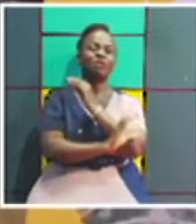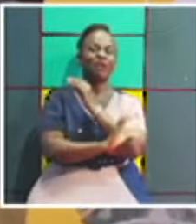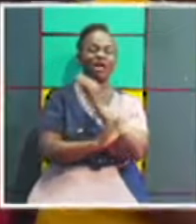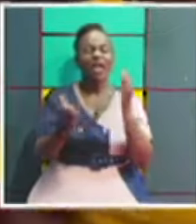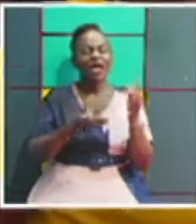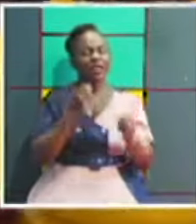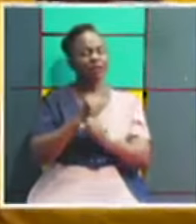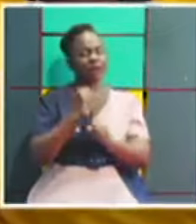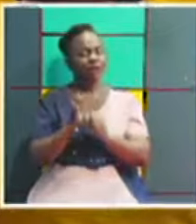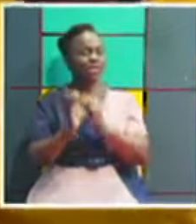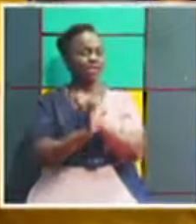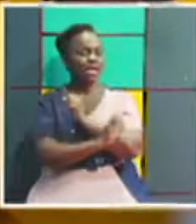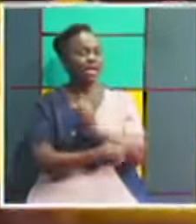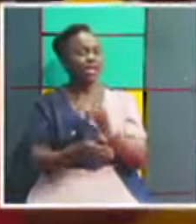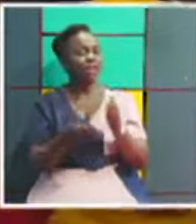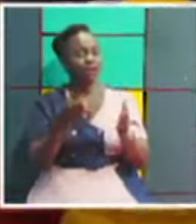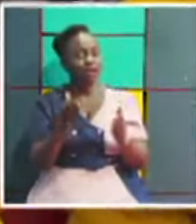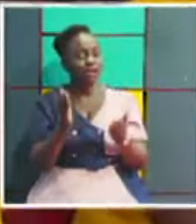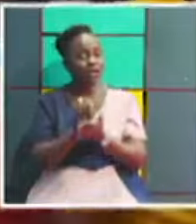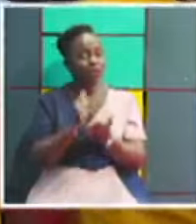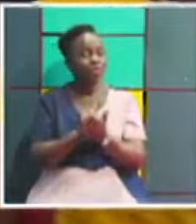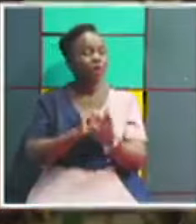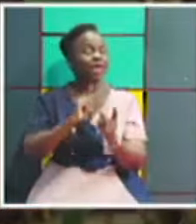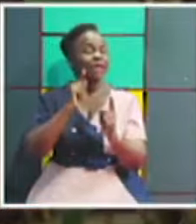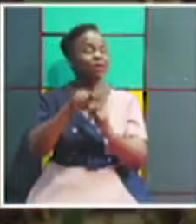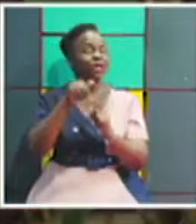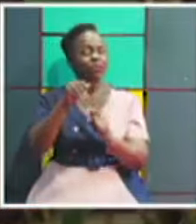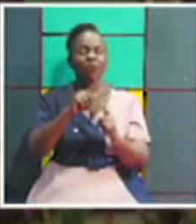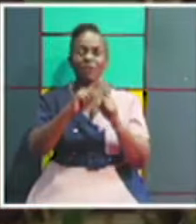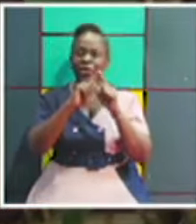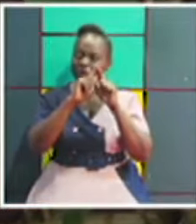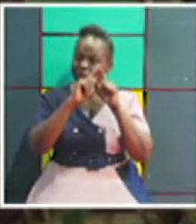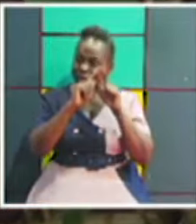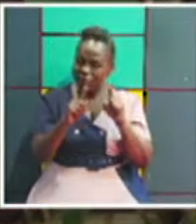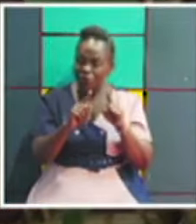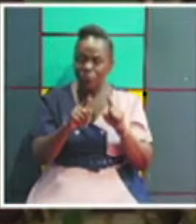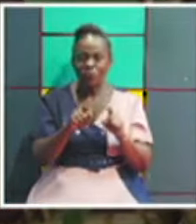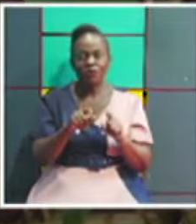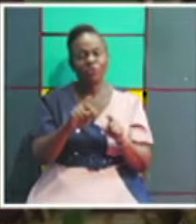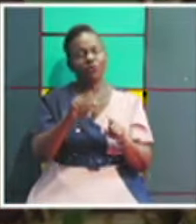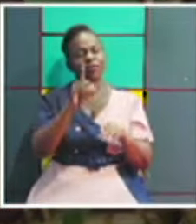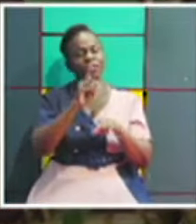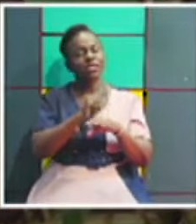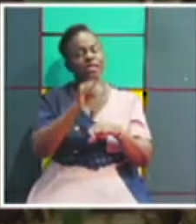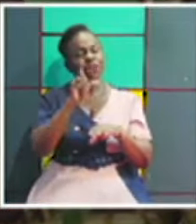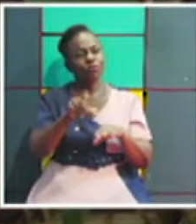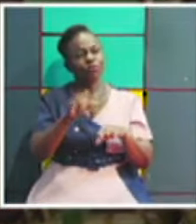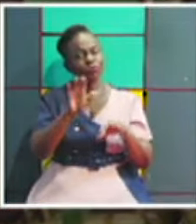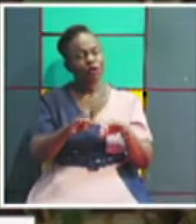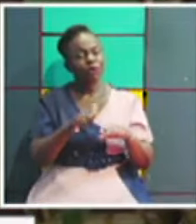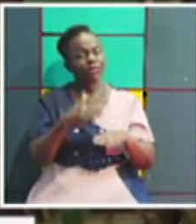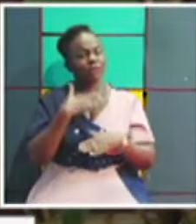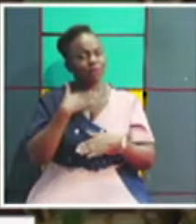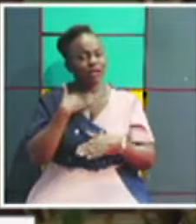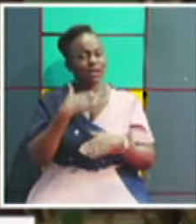yattu kuba ebigendererwa bye birala nnyo ku ebyo omuntu wa wansi by'ayagala. Obwavu bweyongera,